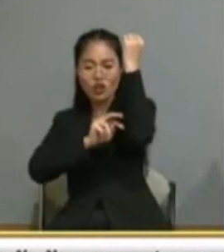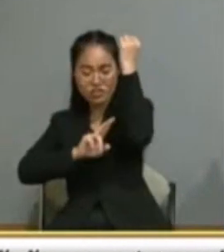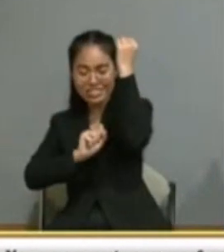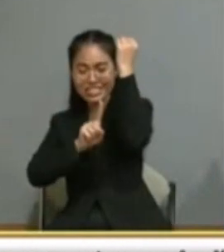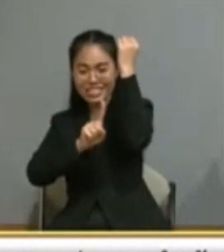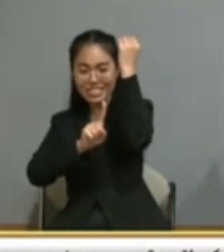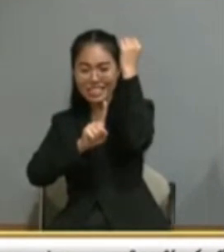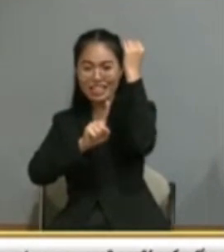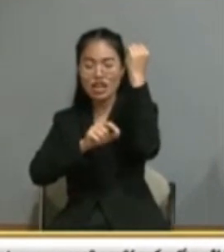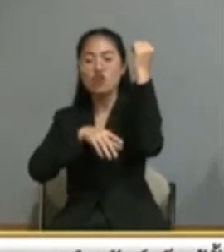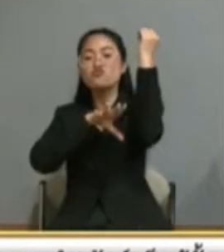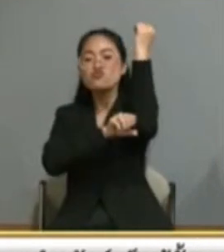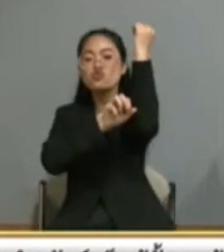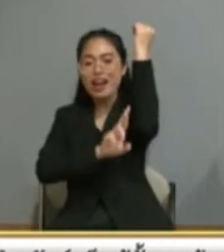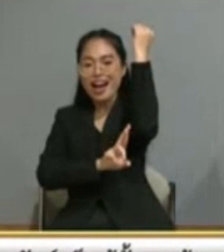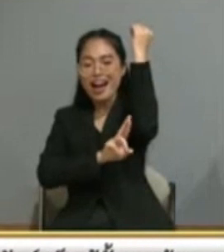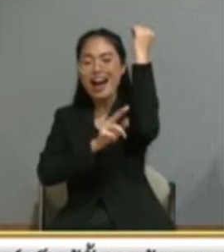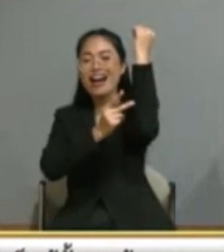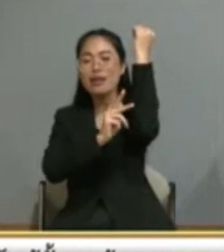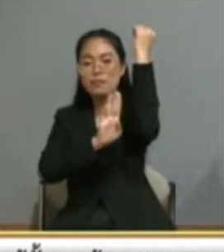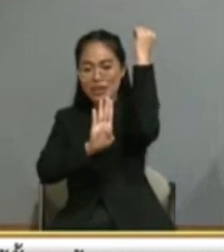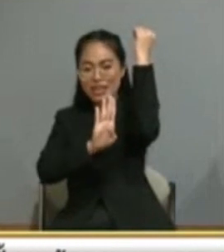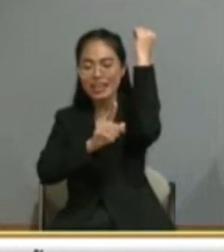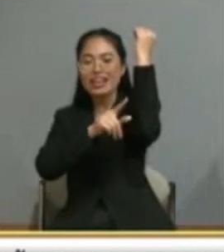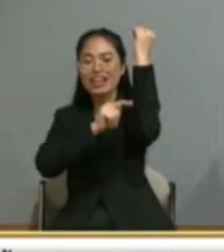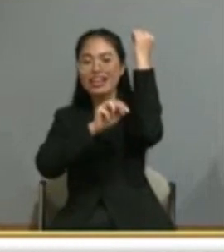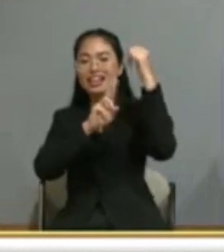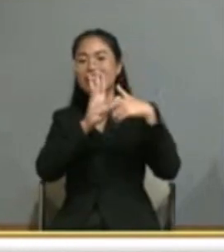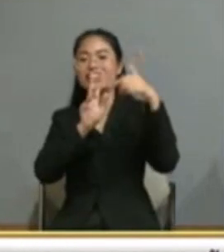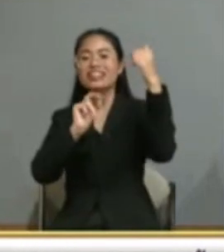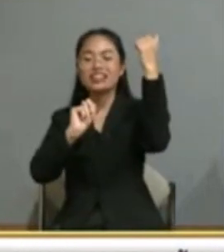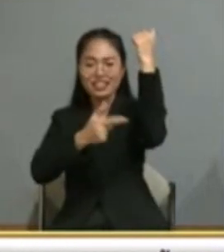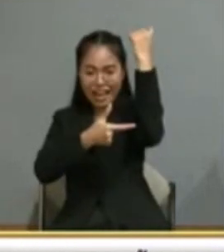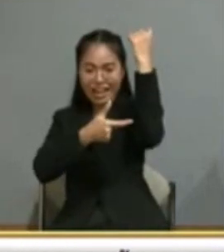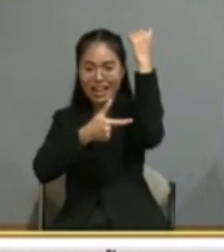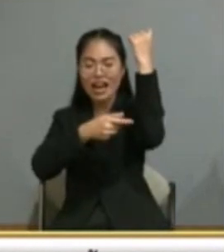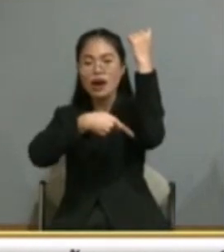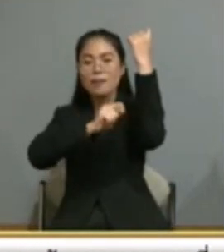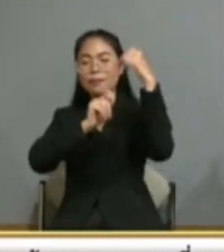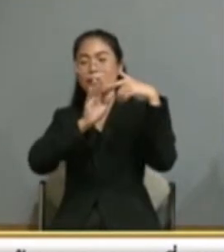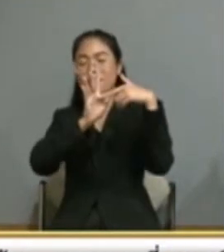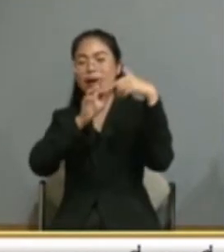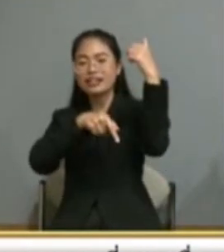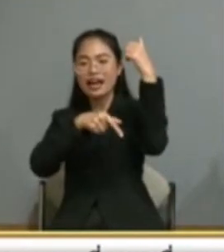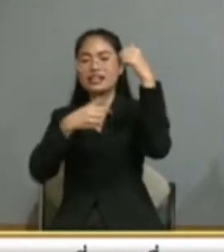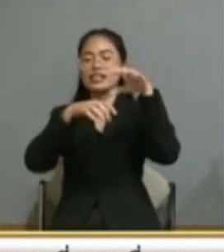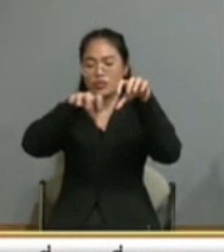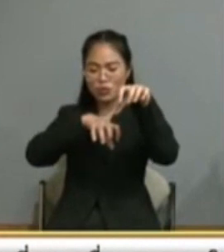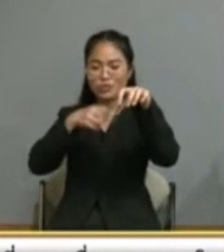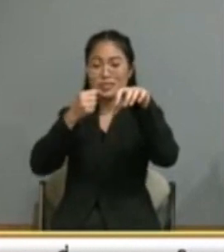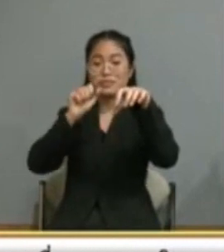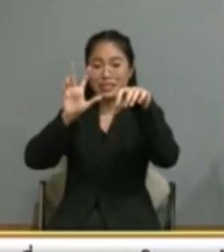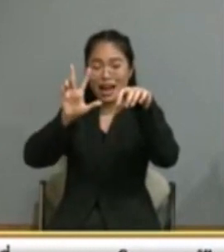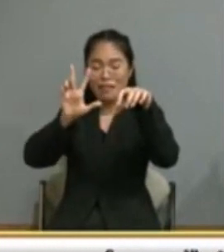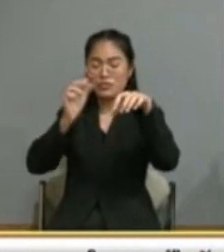สยานศุรรleverấyธานี กระบี่ ดรัง ปัตตนี นาราทิวาด และท่ากัสยานเบ